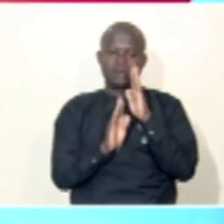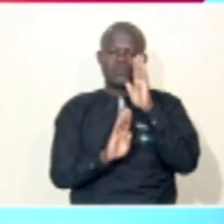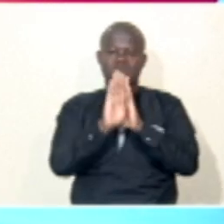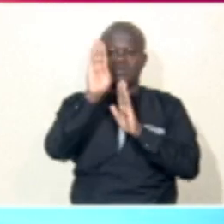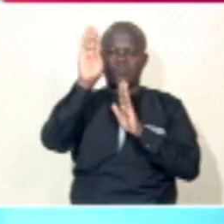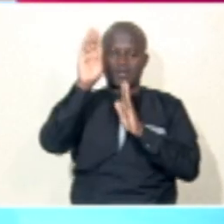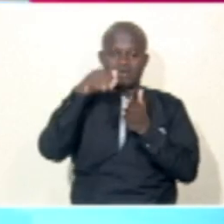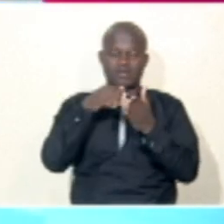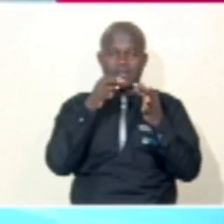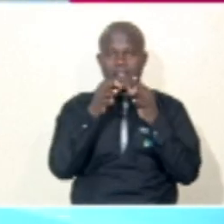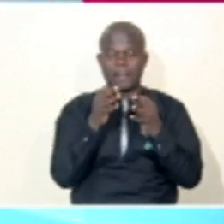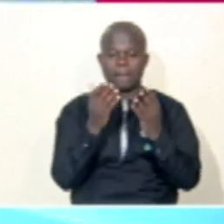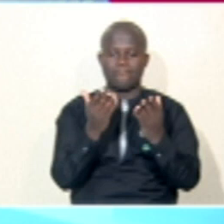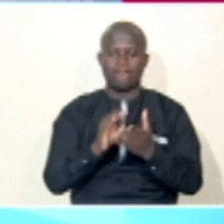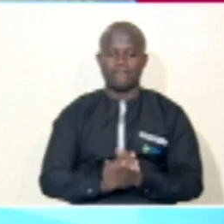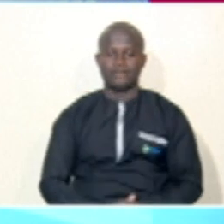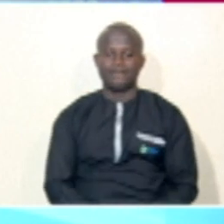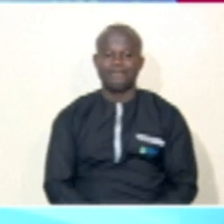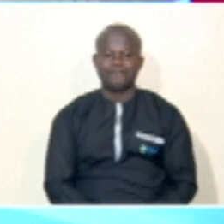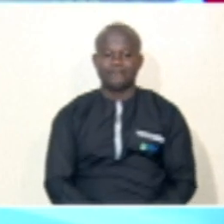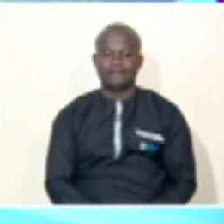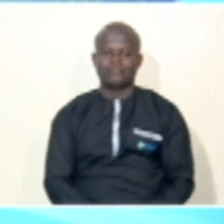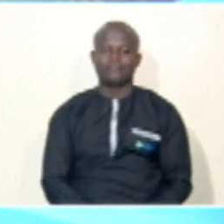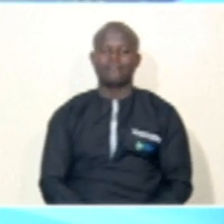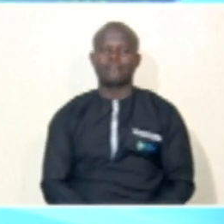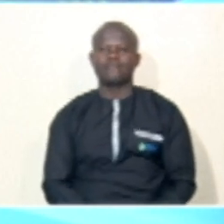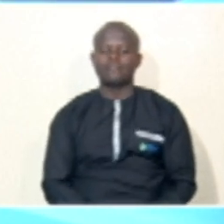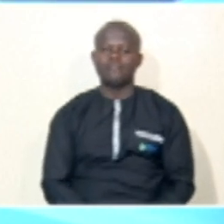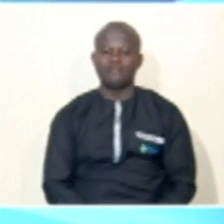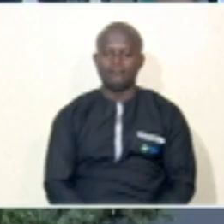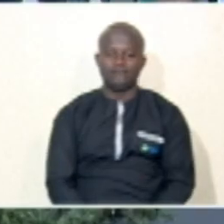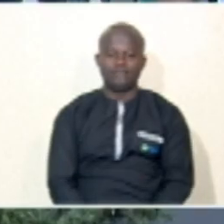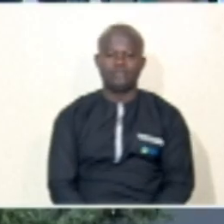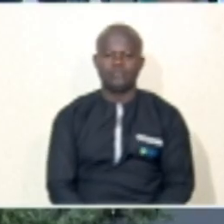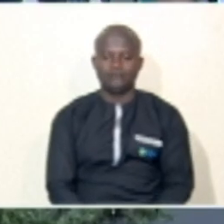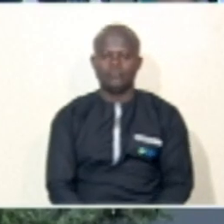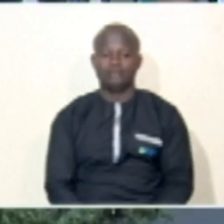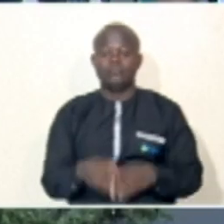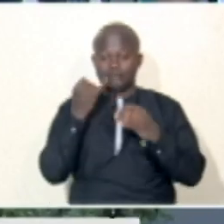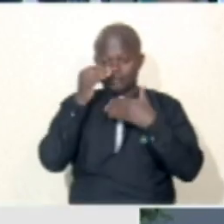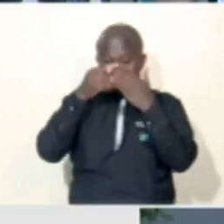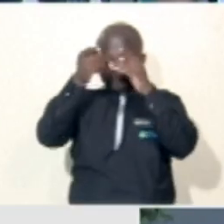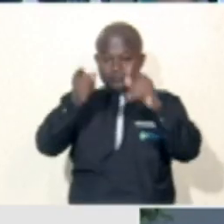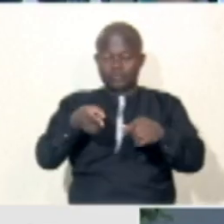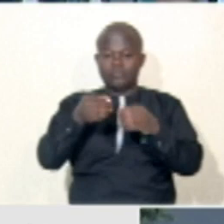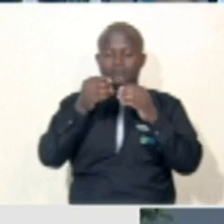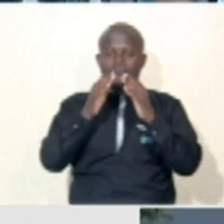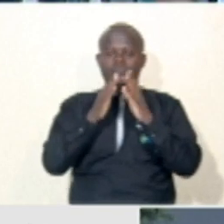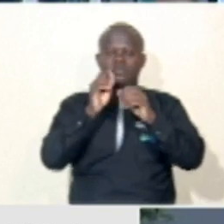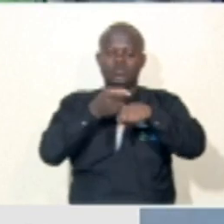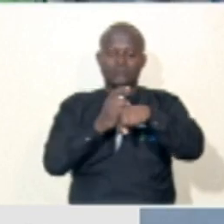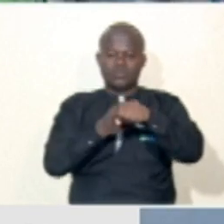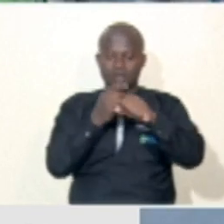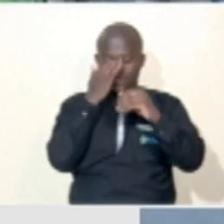utera imbere n'inkuru ya Patience Ishimwe yafatanyije na Joseph Ndikumana. Iyo ugeze mu mujyi wa Musanze saa 12 za mu